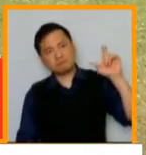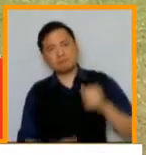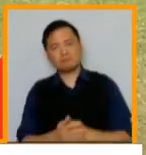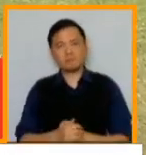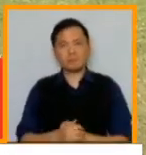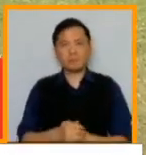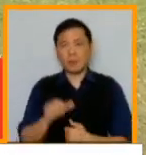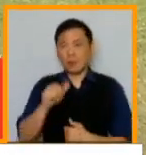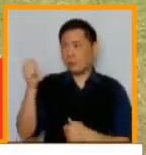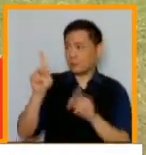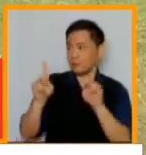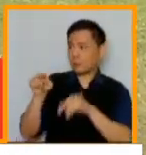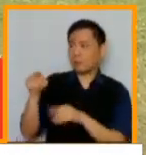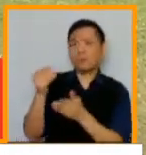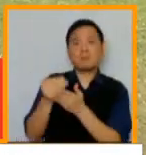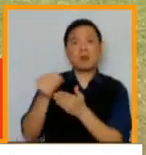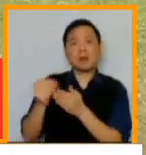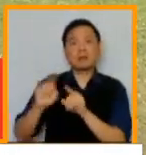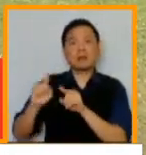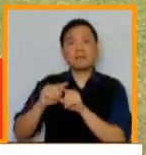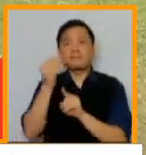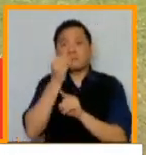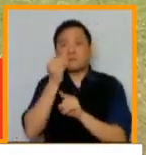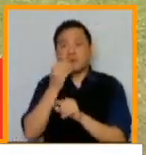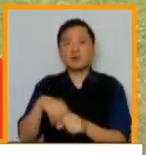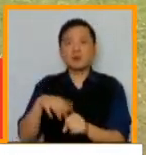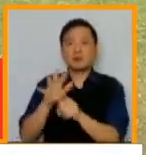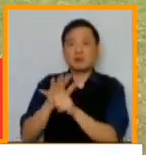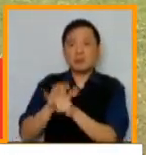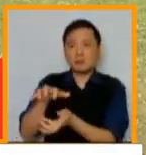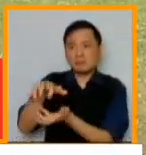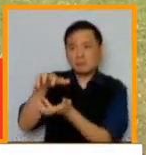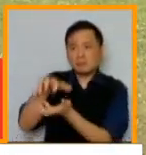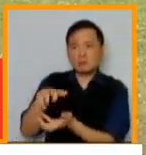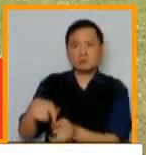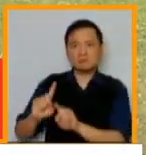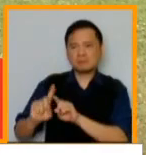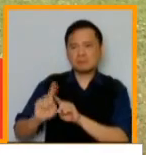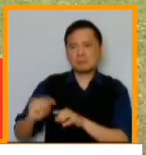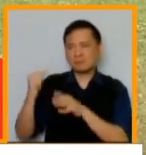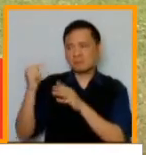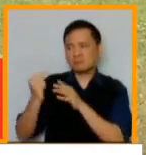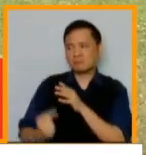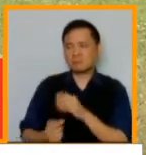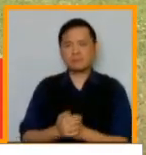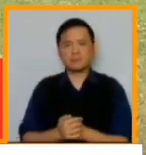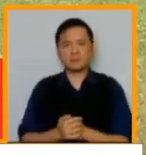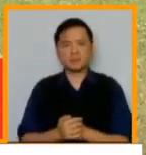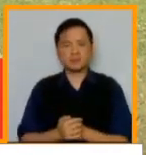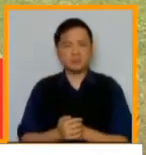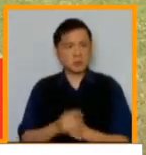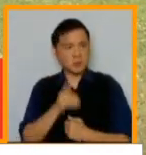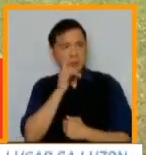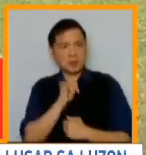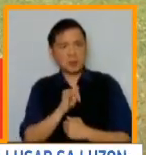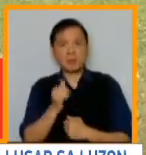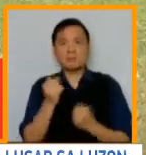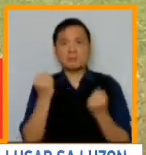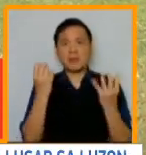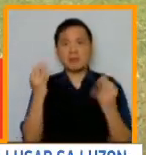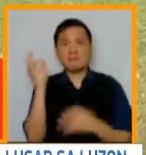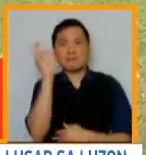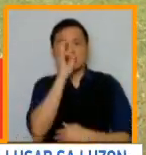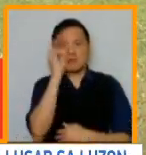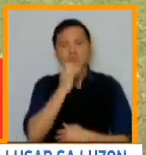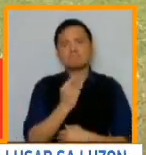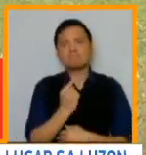puto bumbong at bibingka hanggang sa mga oras na ito. Alam mo, Igan, mukhang na-miss talaga ng ating mga kababayan ng simbang gabi dahil unang gabi pa